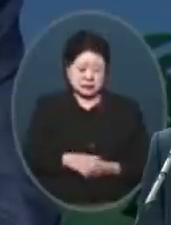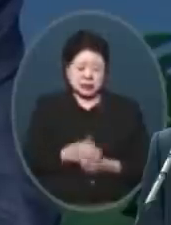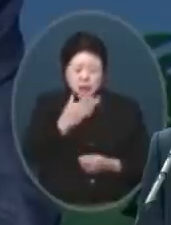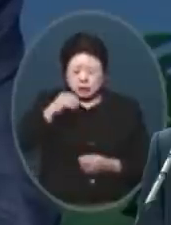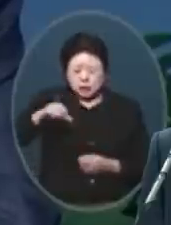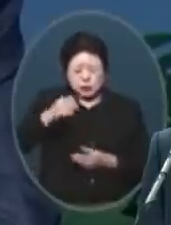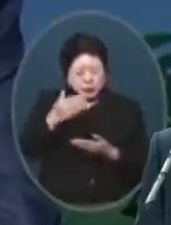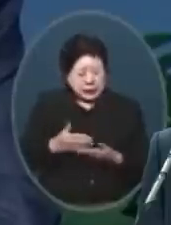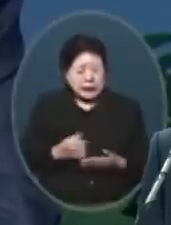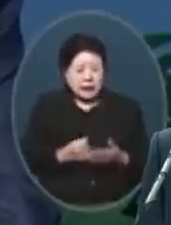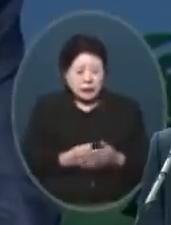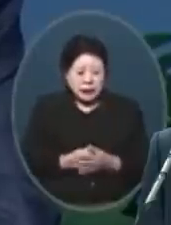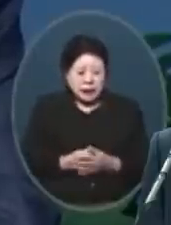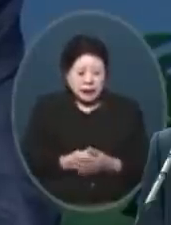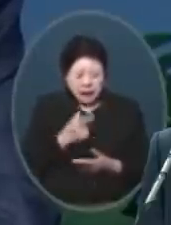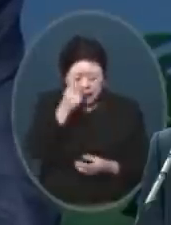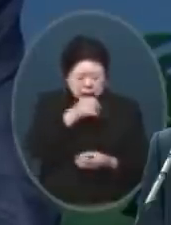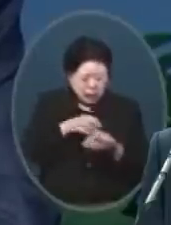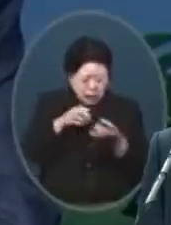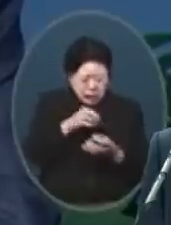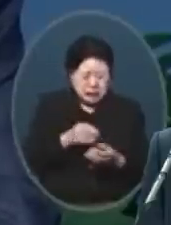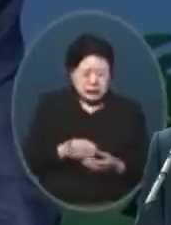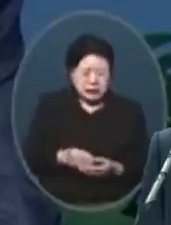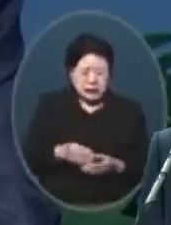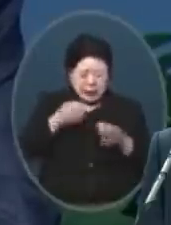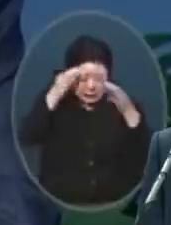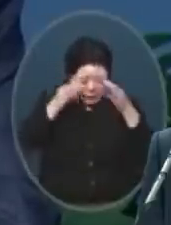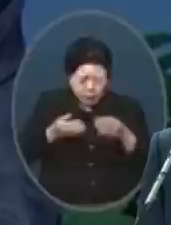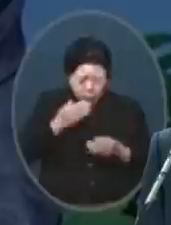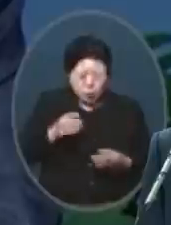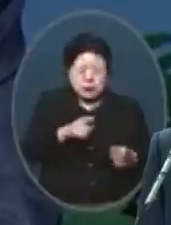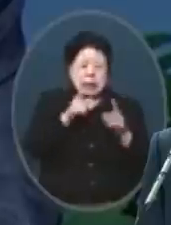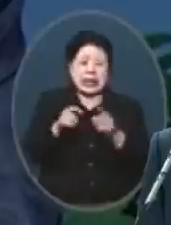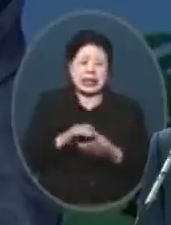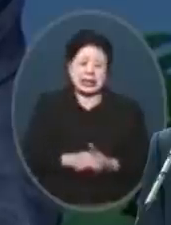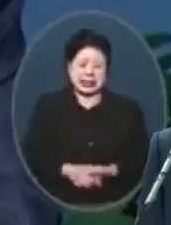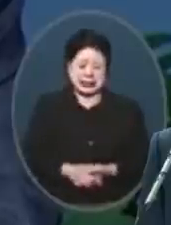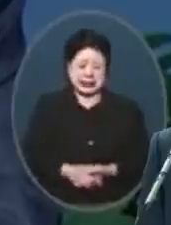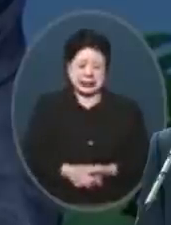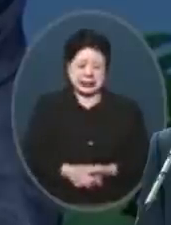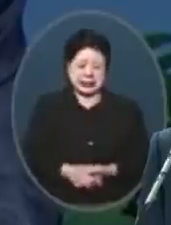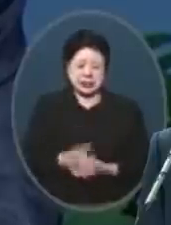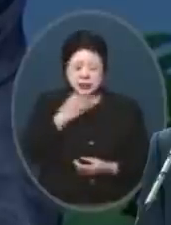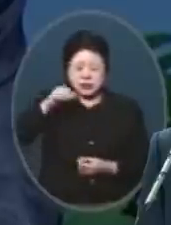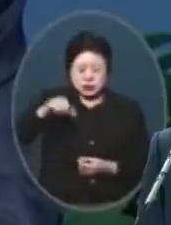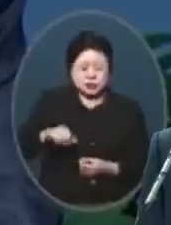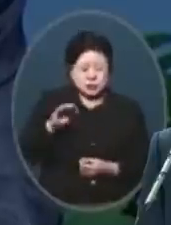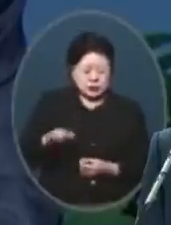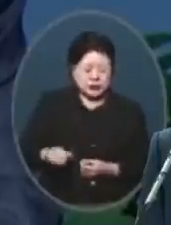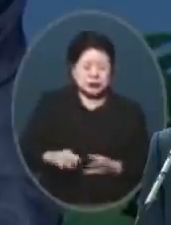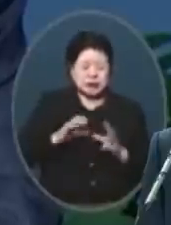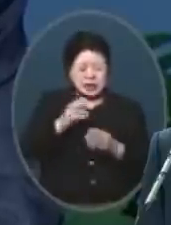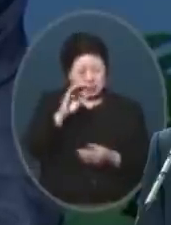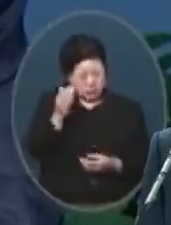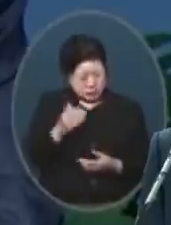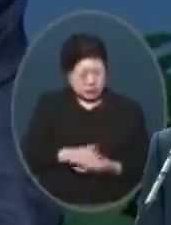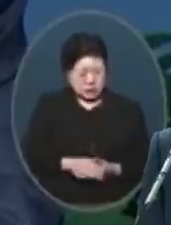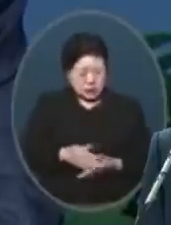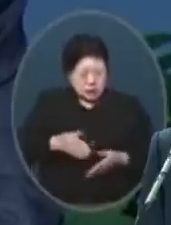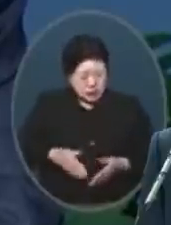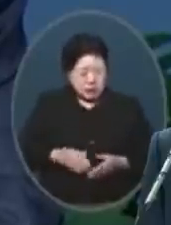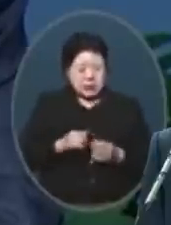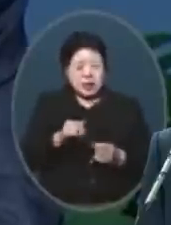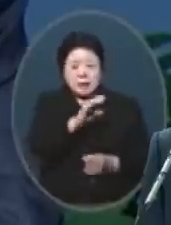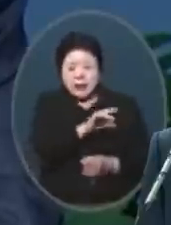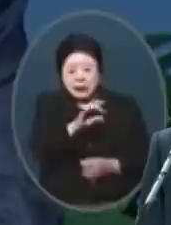저주를 받으므로 가시와 은극해가 나고 이마에 땀을 흘려 먹어서는 저주한 세계가 되어서 태어난